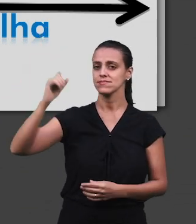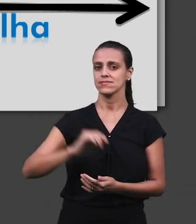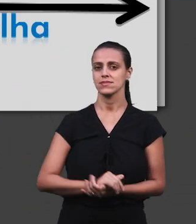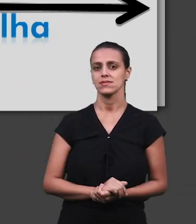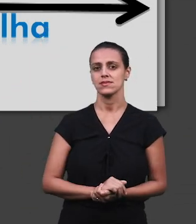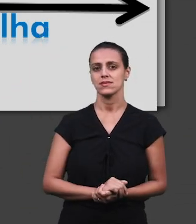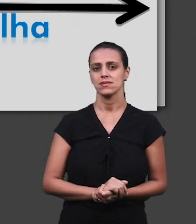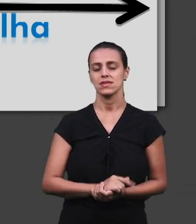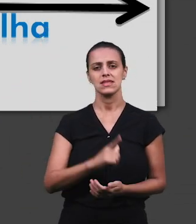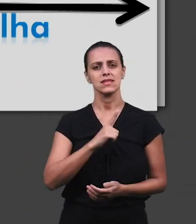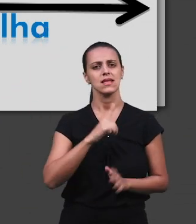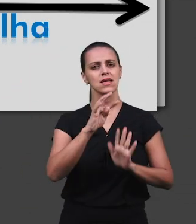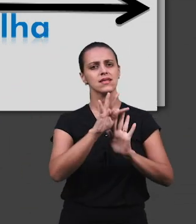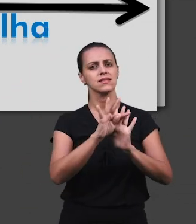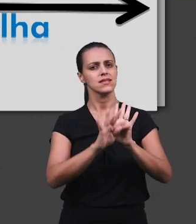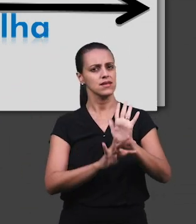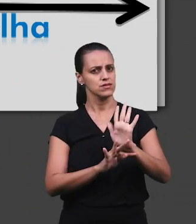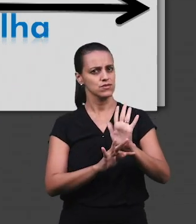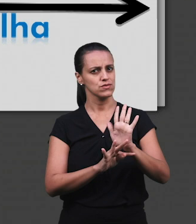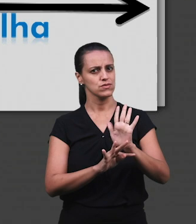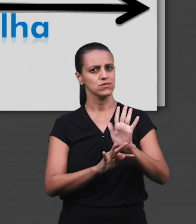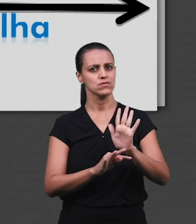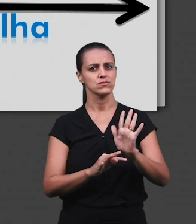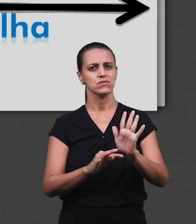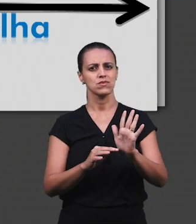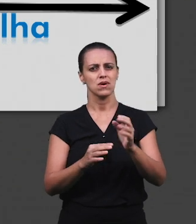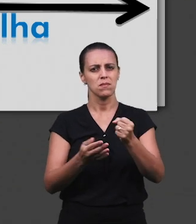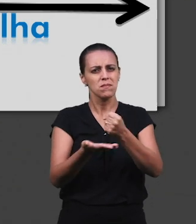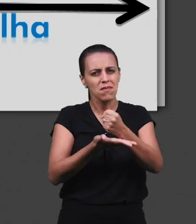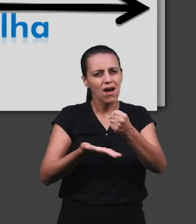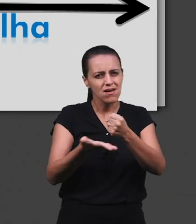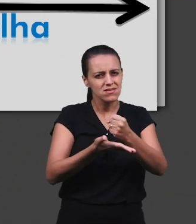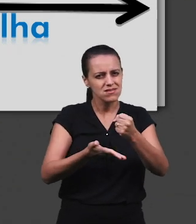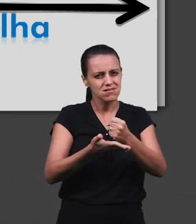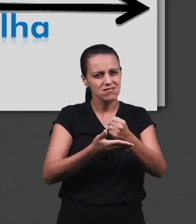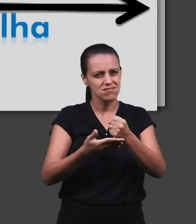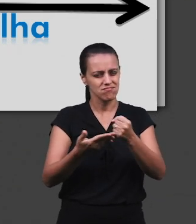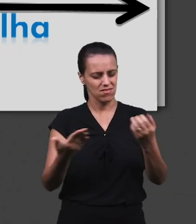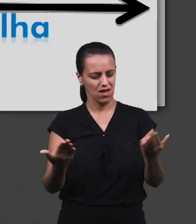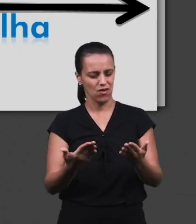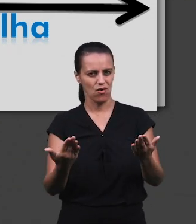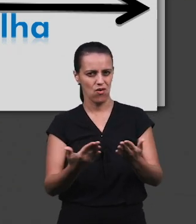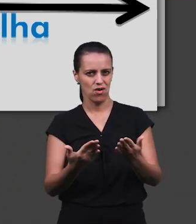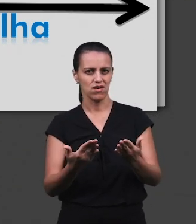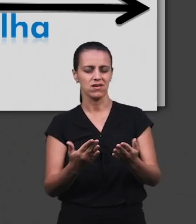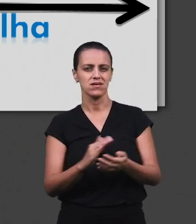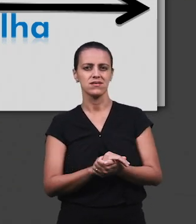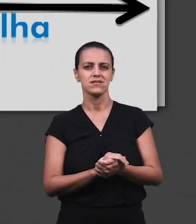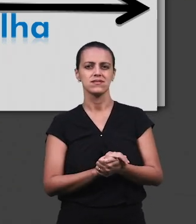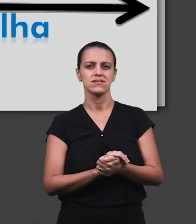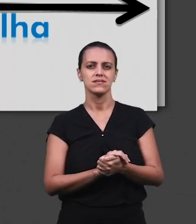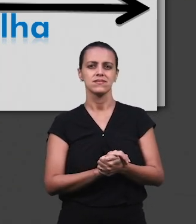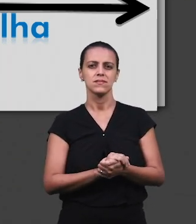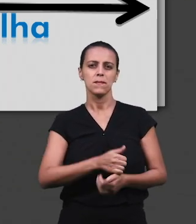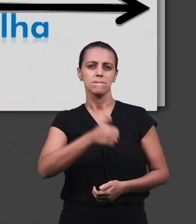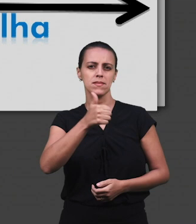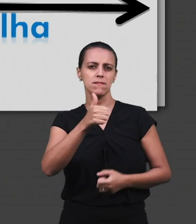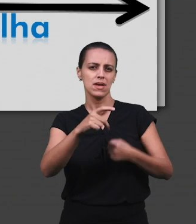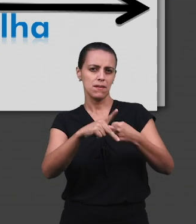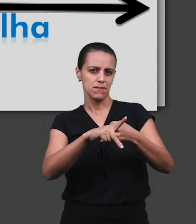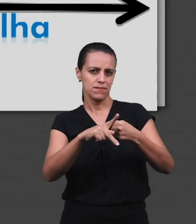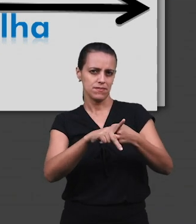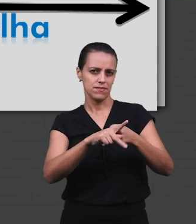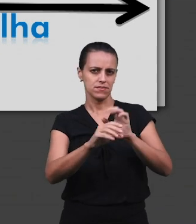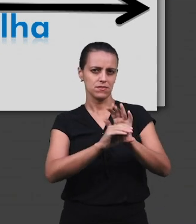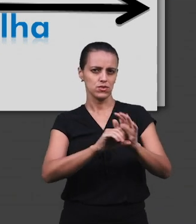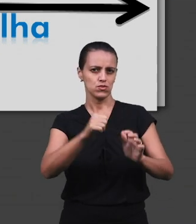Le texte qui donne base à ce tableau se trouve en 1 Pierre, chapitre